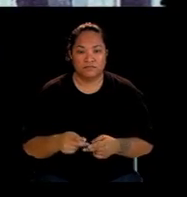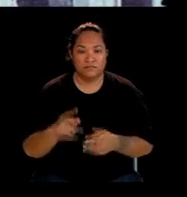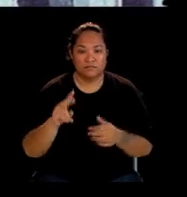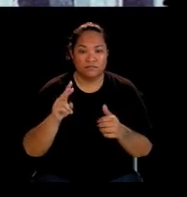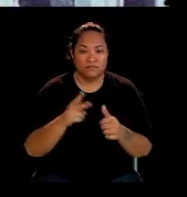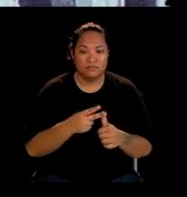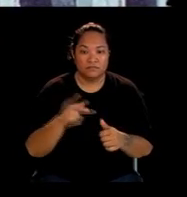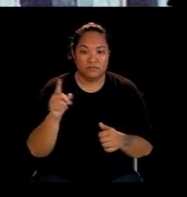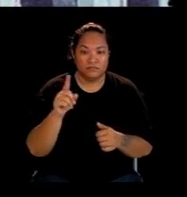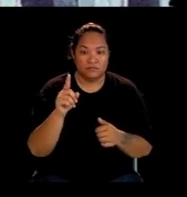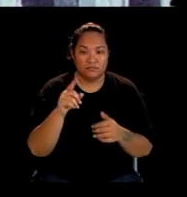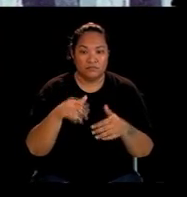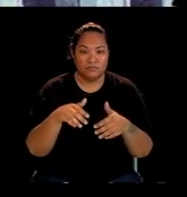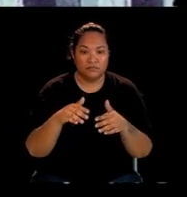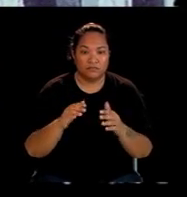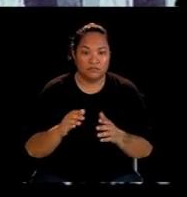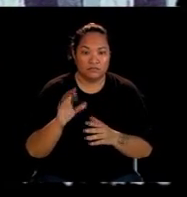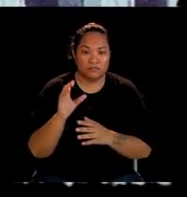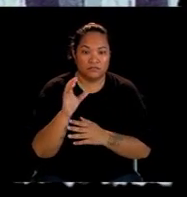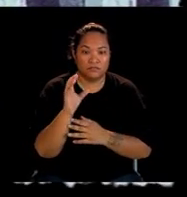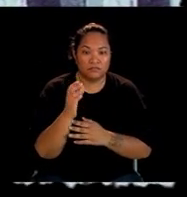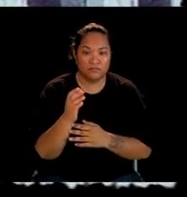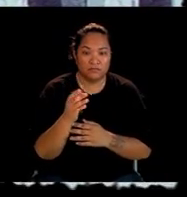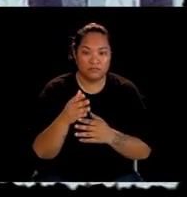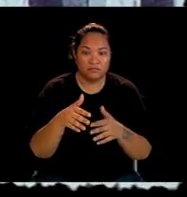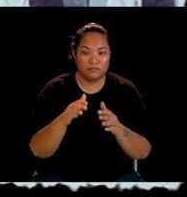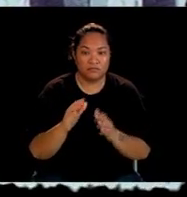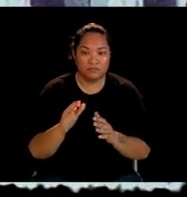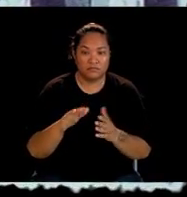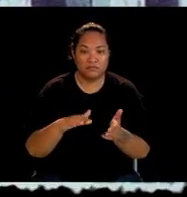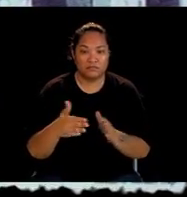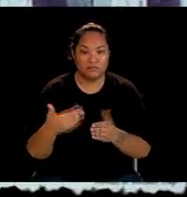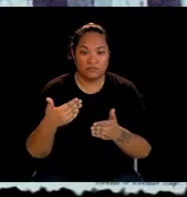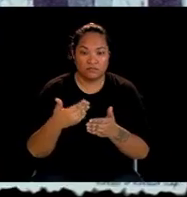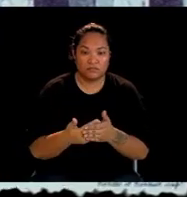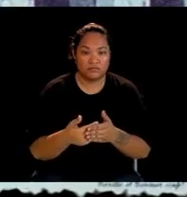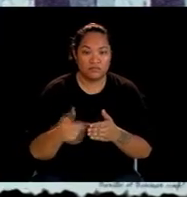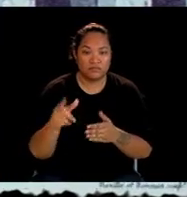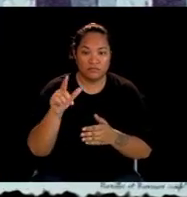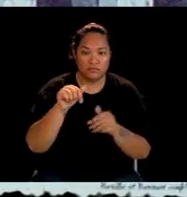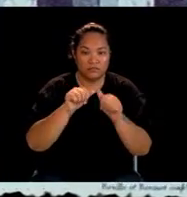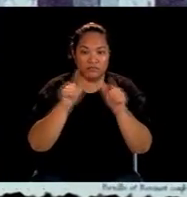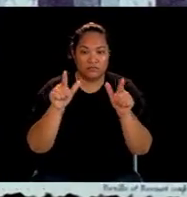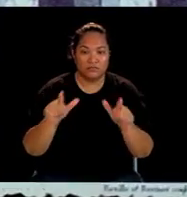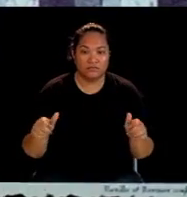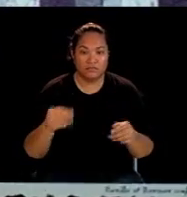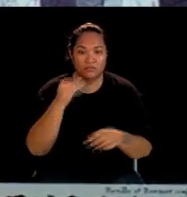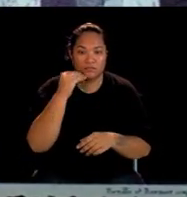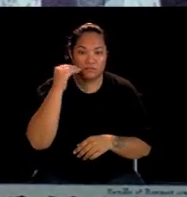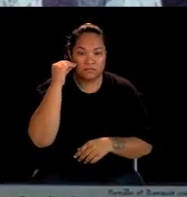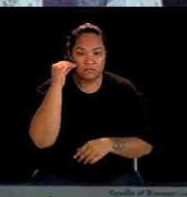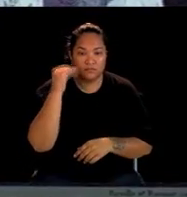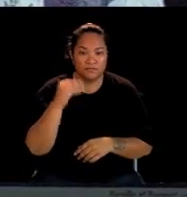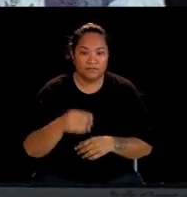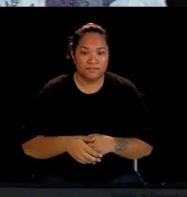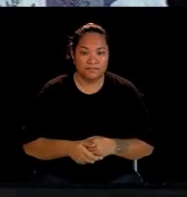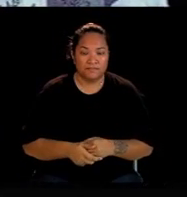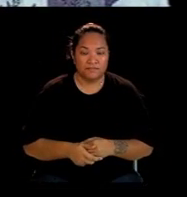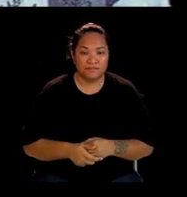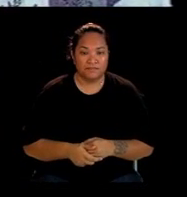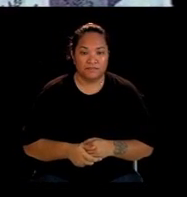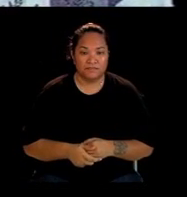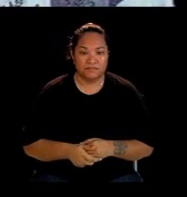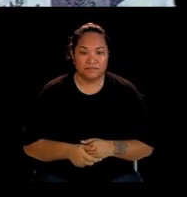lati. Imanawtaw mo na man mahahafod imatay niha siha, giifion igima